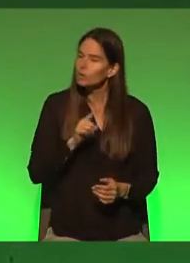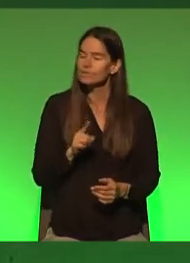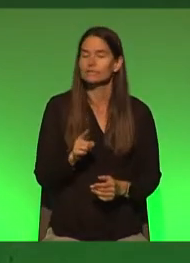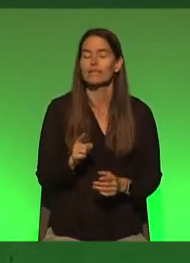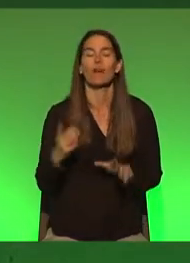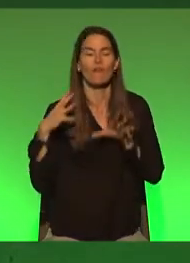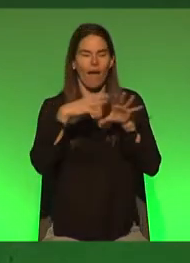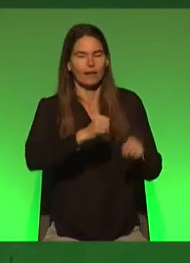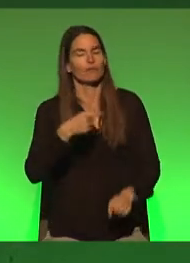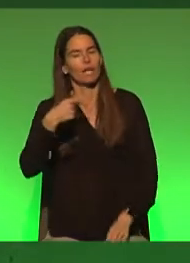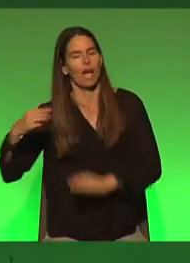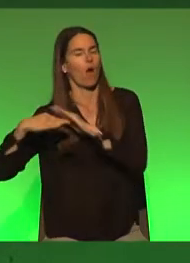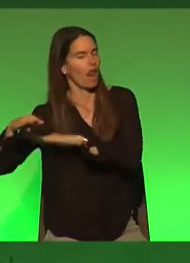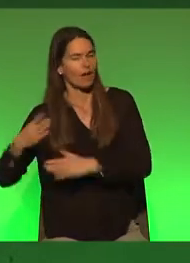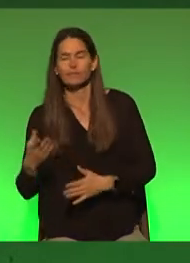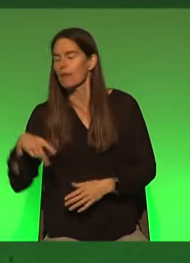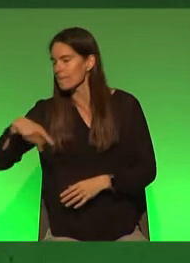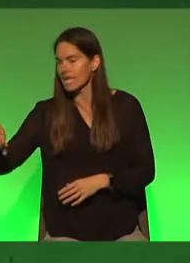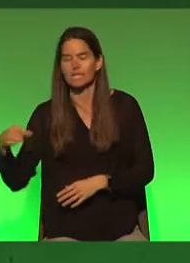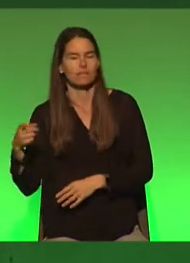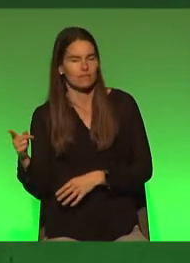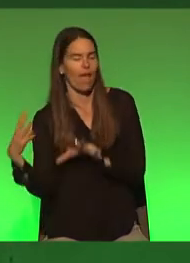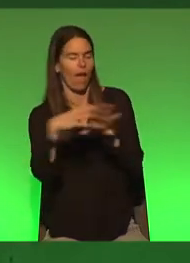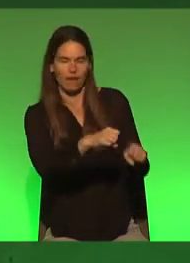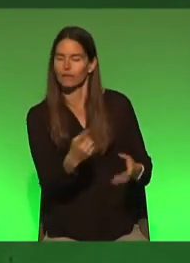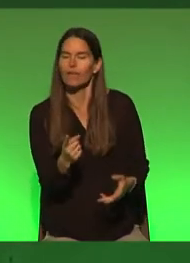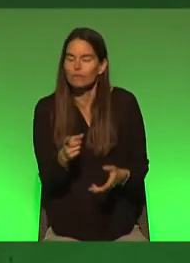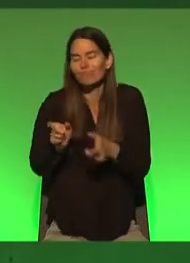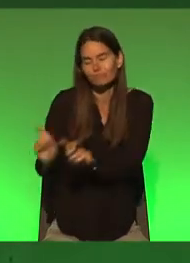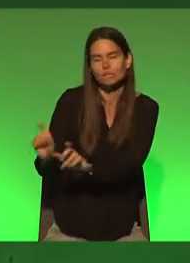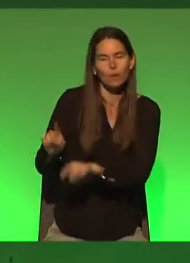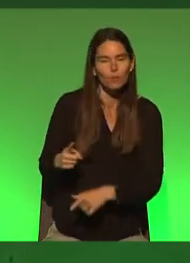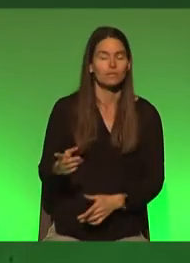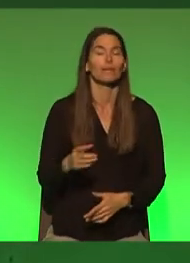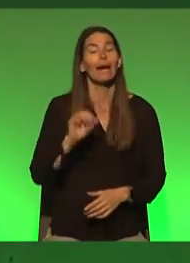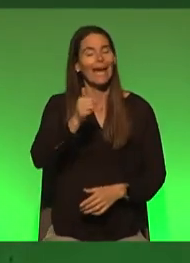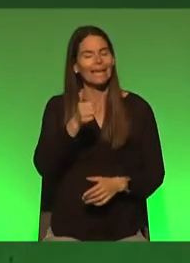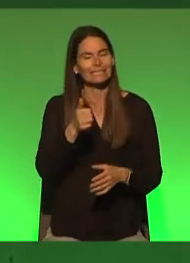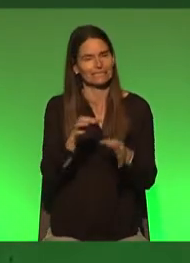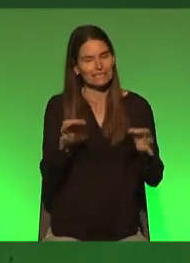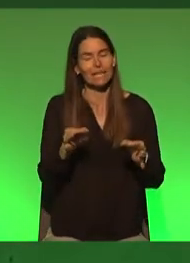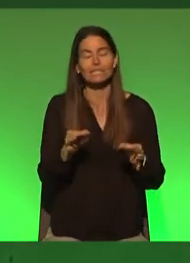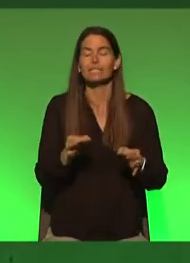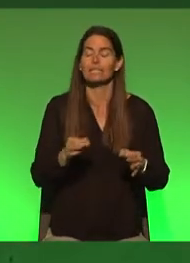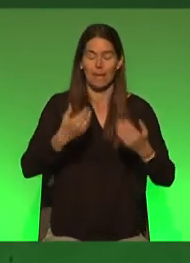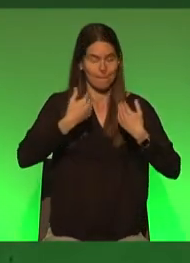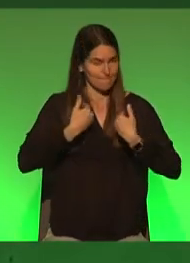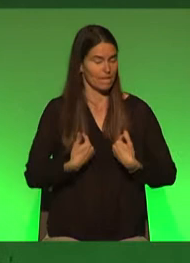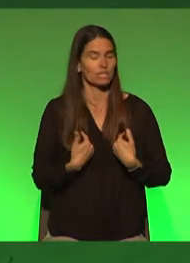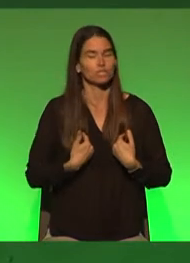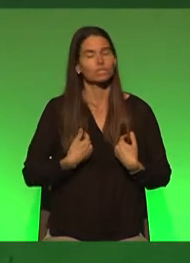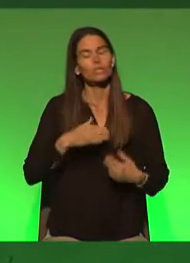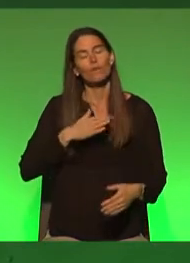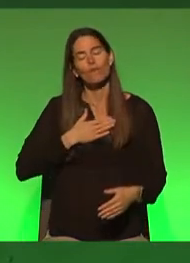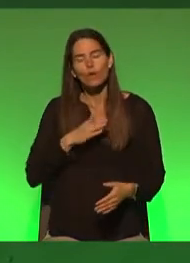die Angriffe der Gaulands, Höckes und Petris dieser Welt. Dieser erste Satz des Grundgesetzes, die Würde des Menschen ist unantastbar, der